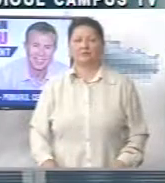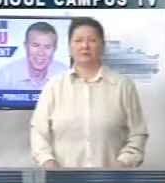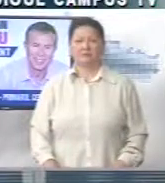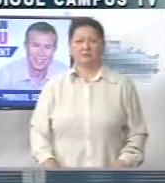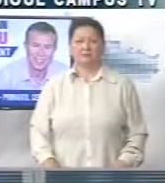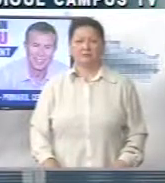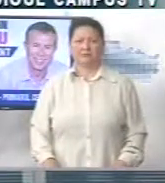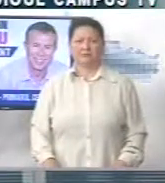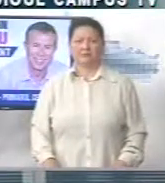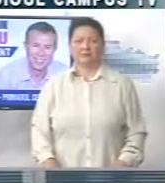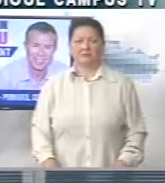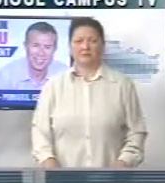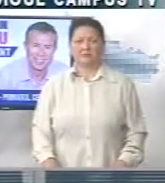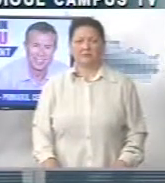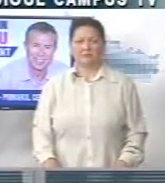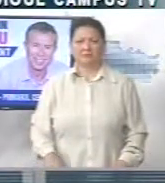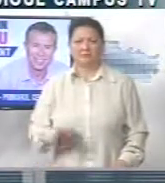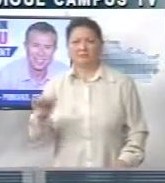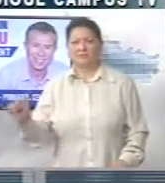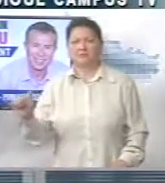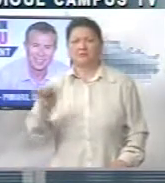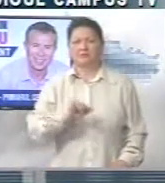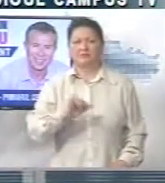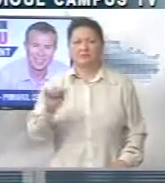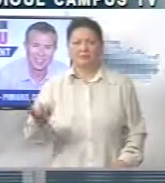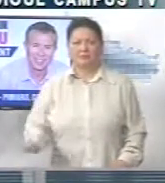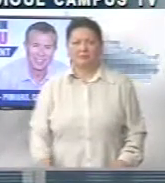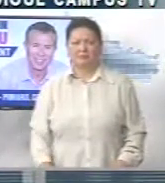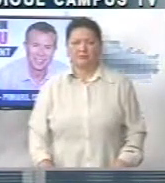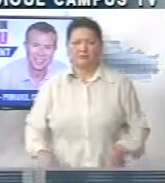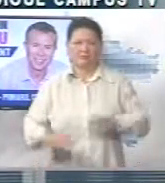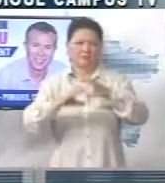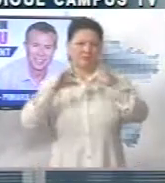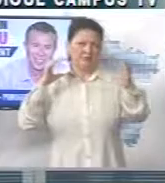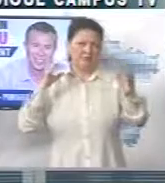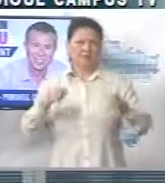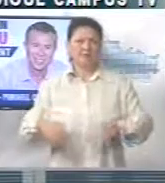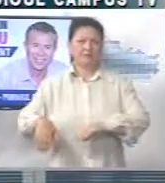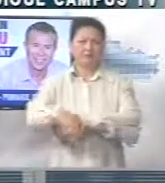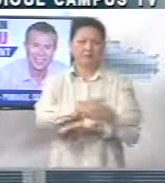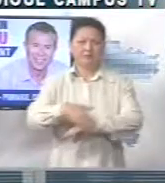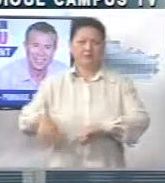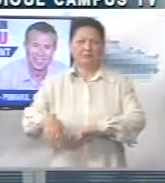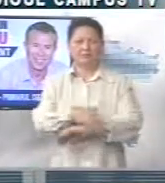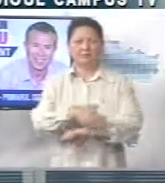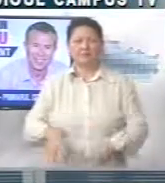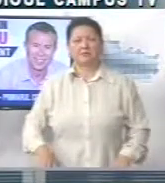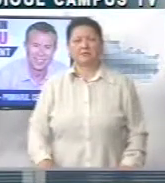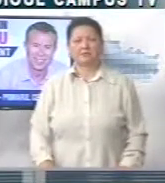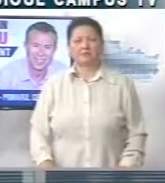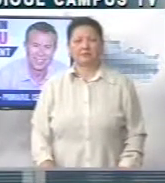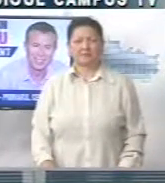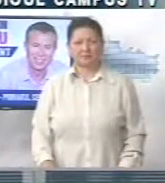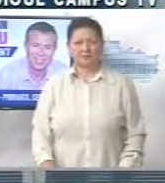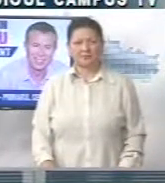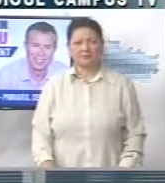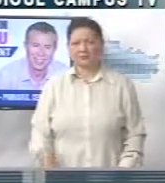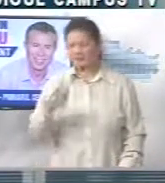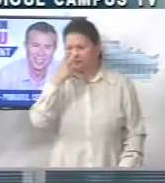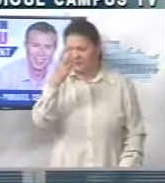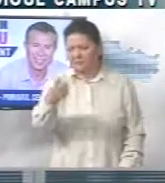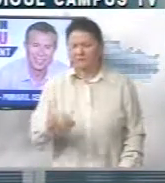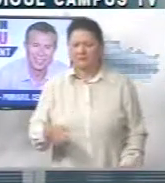de sistematizare, circulăm pe aceeași sistem de transport rutier pe anumite străzi, pe cea mai mare parte a străzilor din municipiul Buzău, vedem